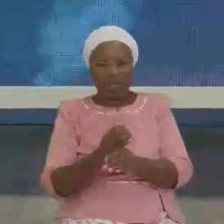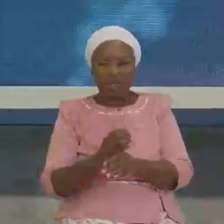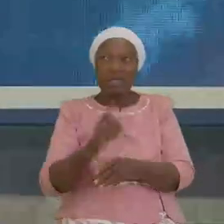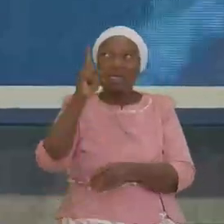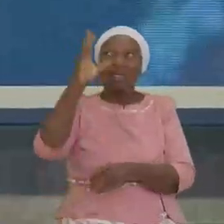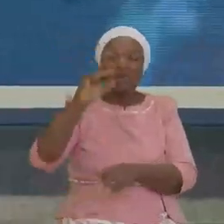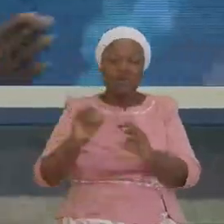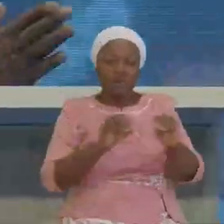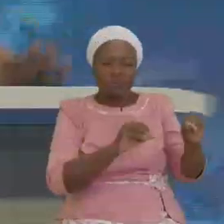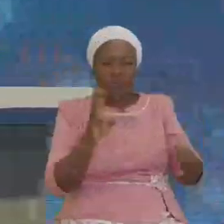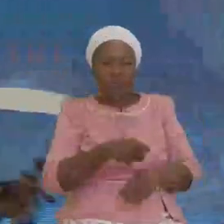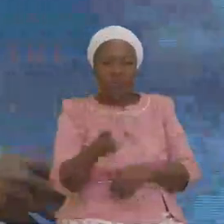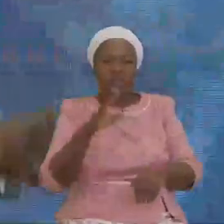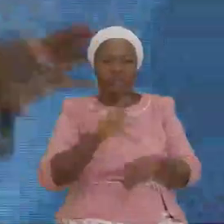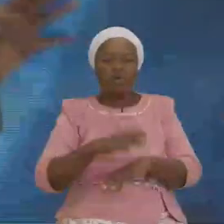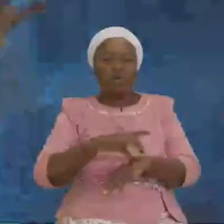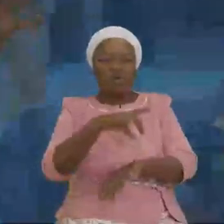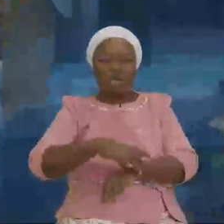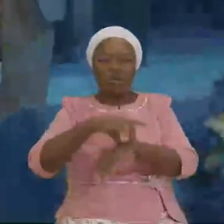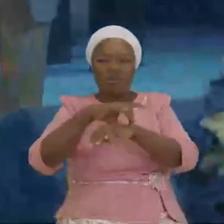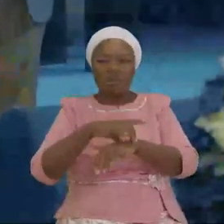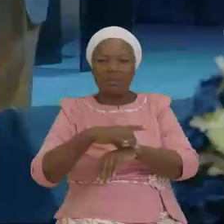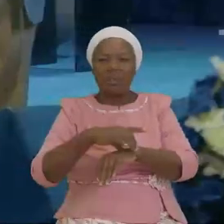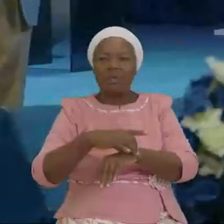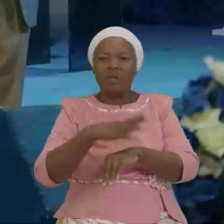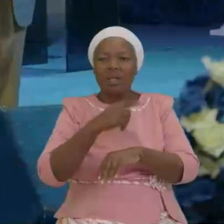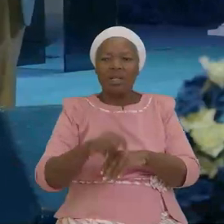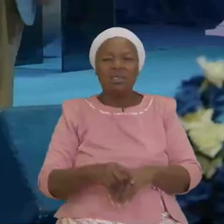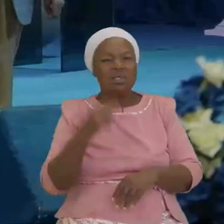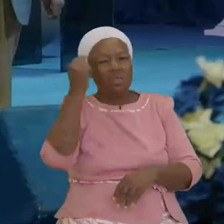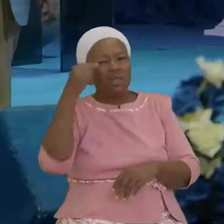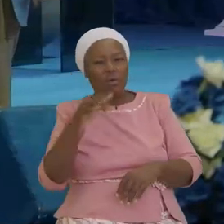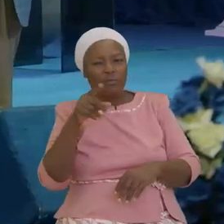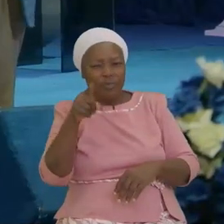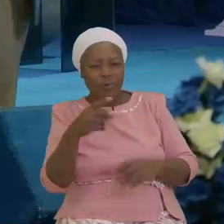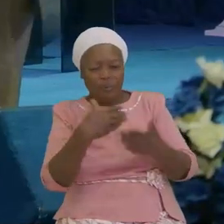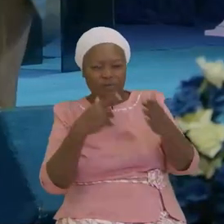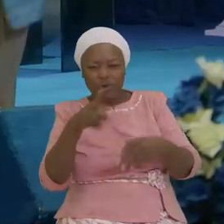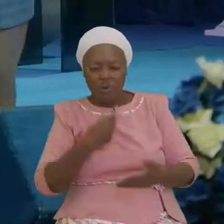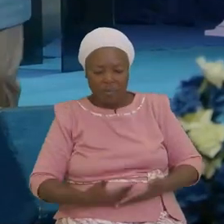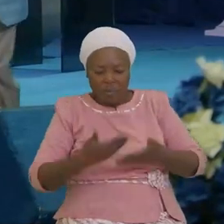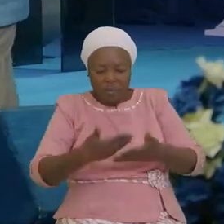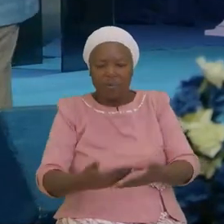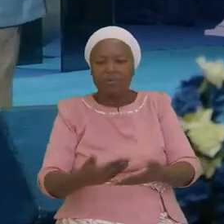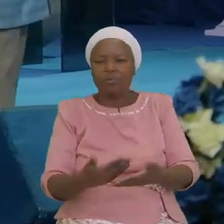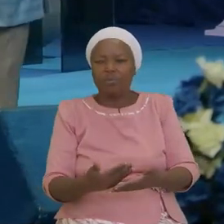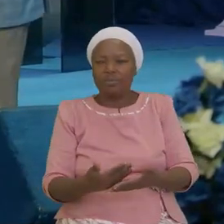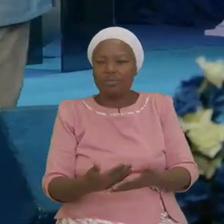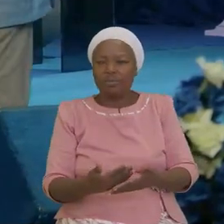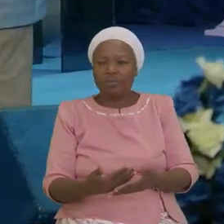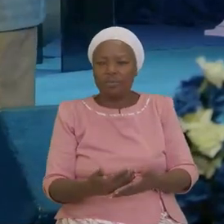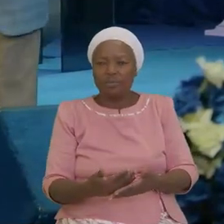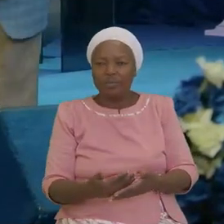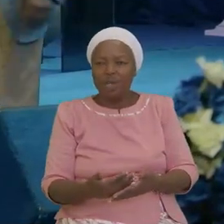Il connaissait les gens qu'il va créer, qu'il va les mettre sur terre. Alors, il vous